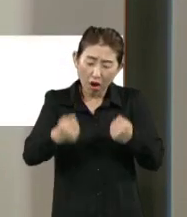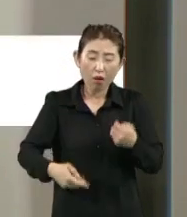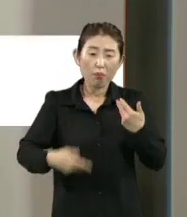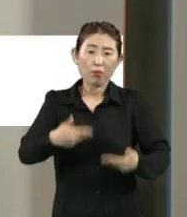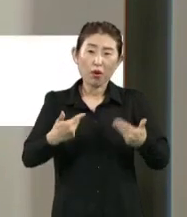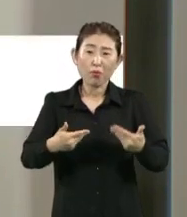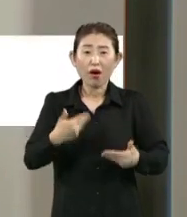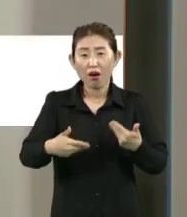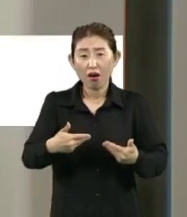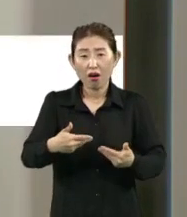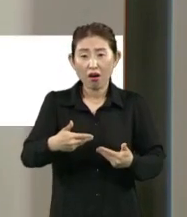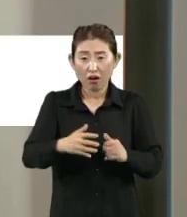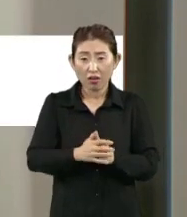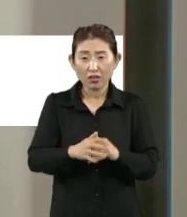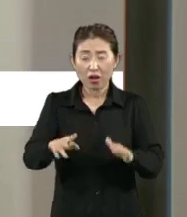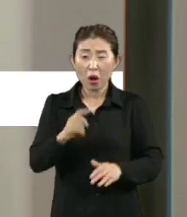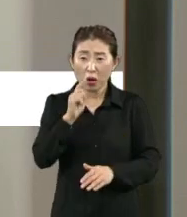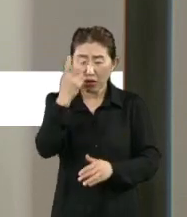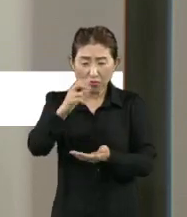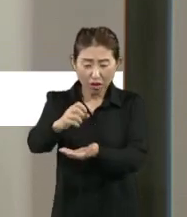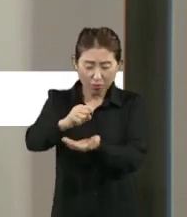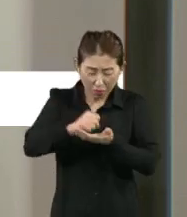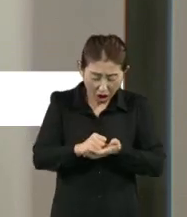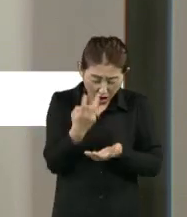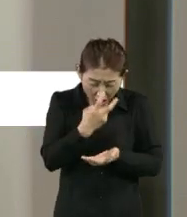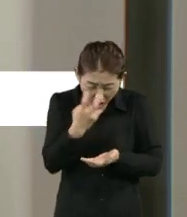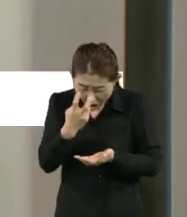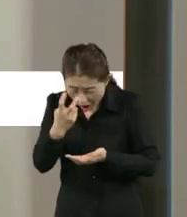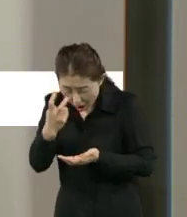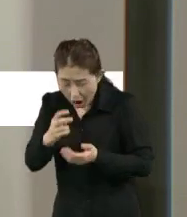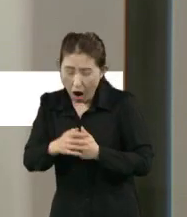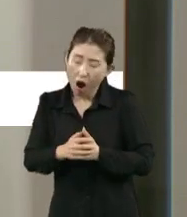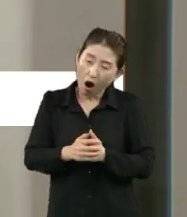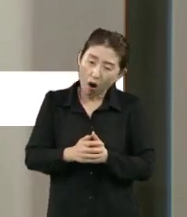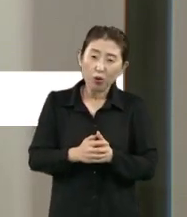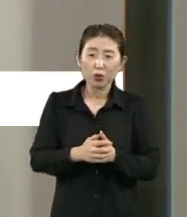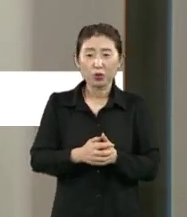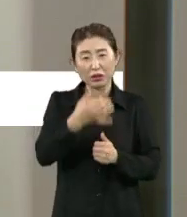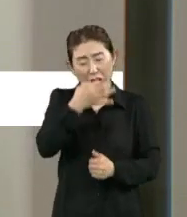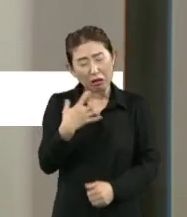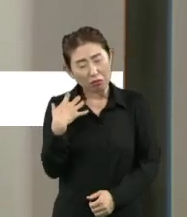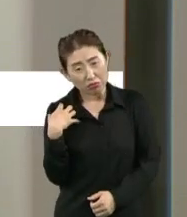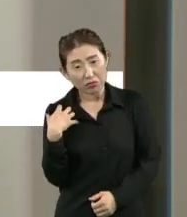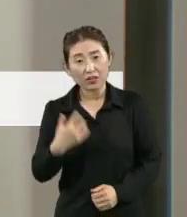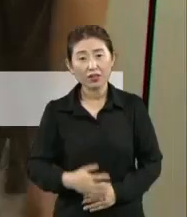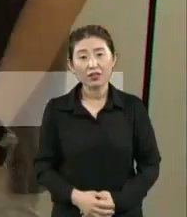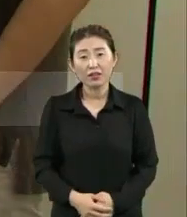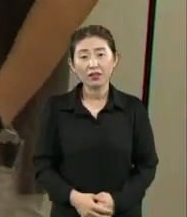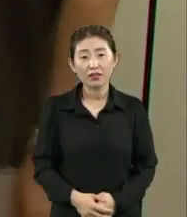이제 대량으로 검체가 들어올 경우에는 이제 정해진 시간 안에 결과를 내드려야 되는 부담감이 있어서